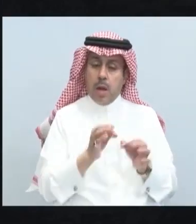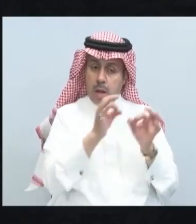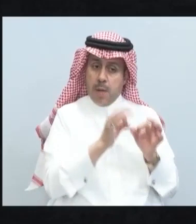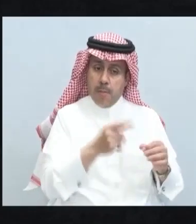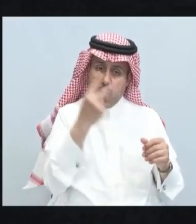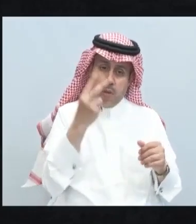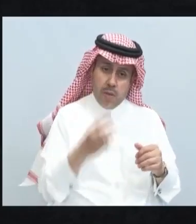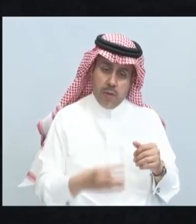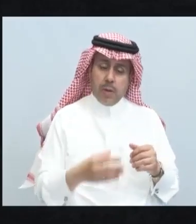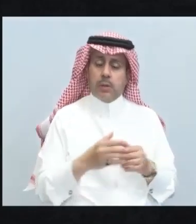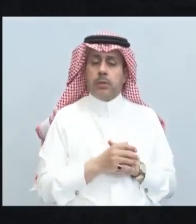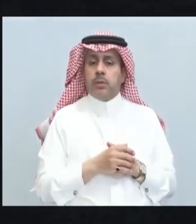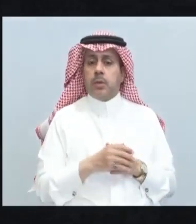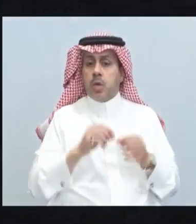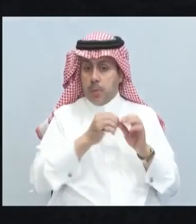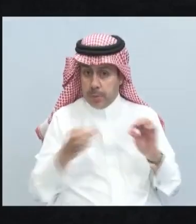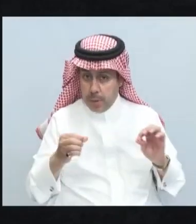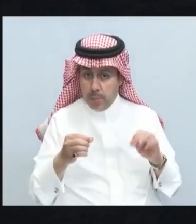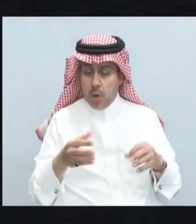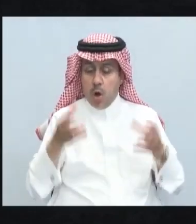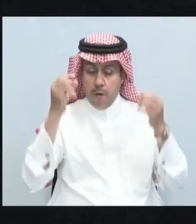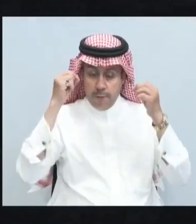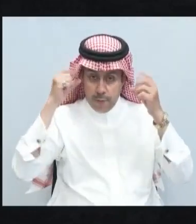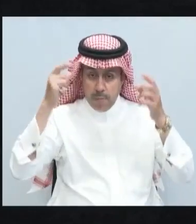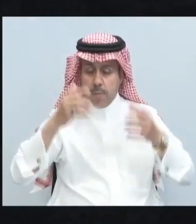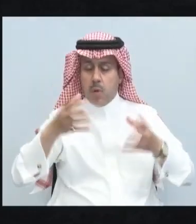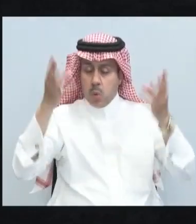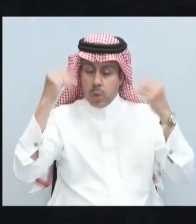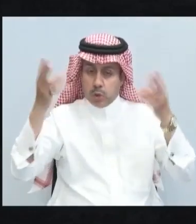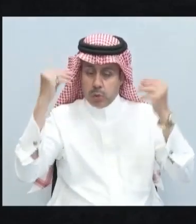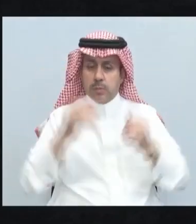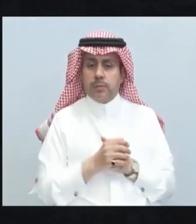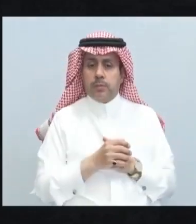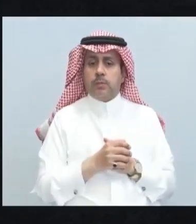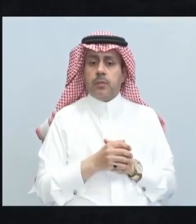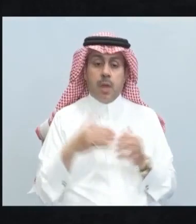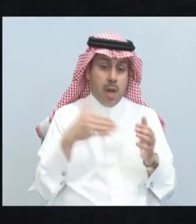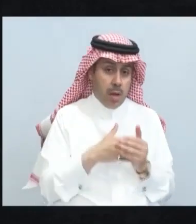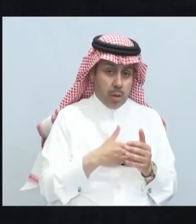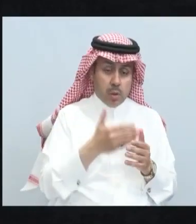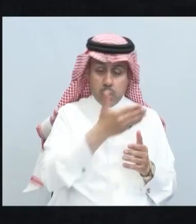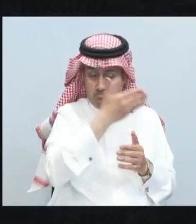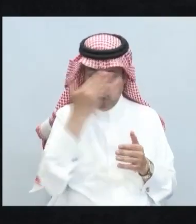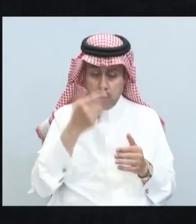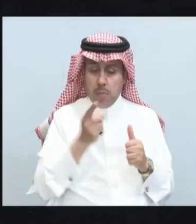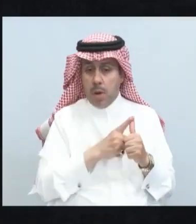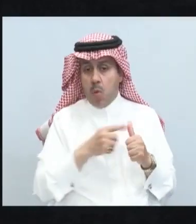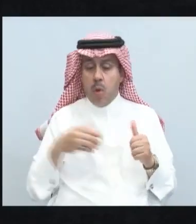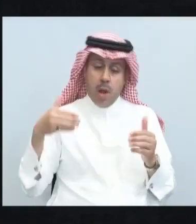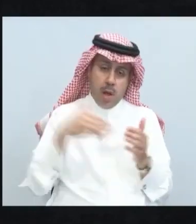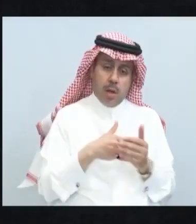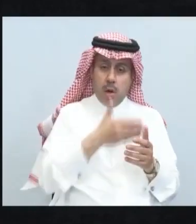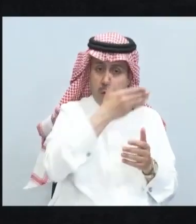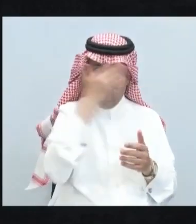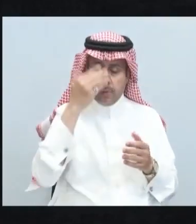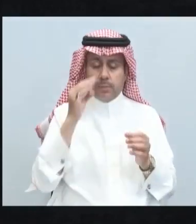الثالث ثم الرابعه ثم اربط بينهم وبين اولها وراجع واتقن حتى تصل اخر السوره ثم اقراها من اولها الى اخرها هذا